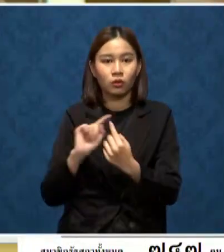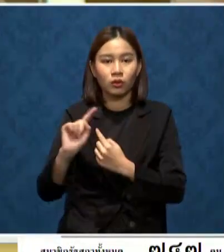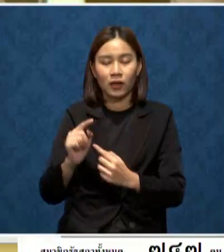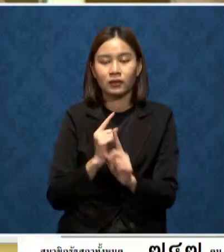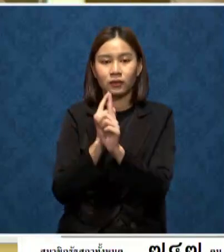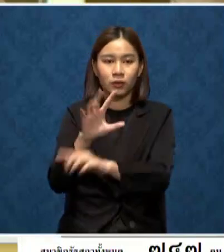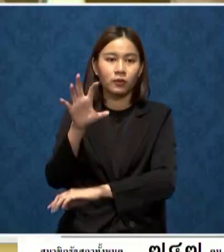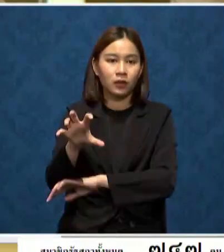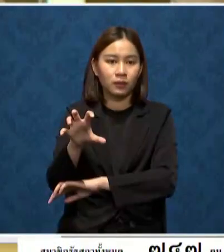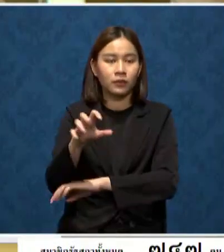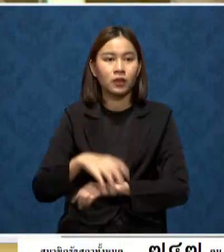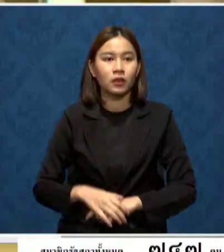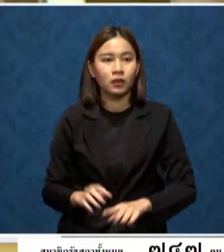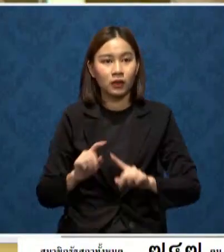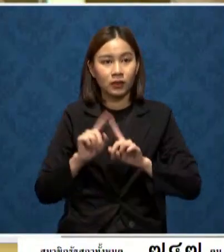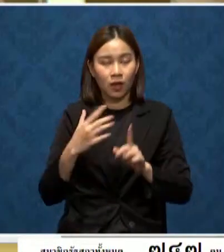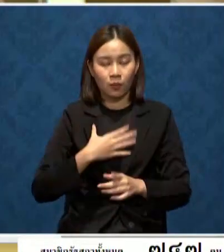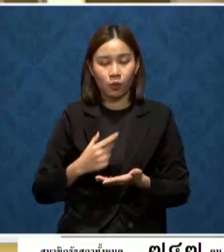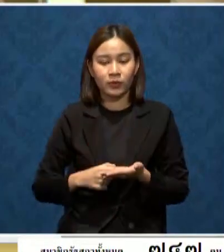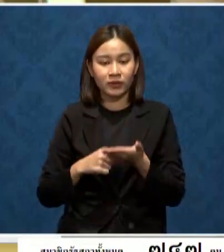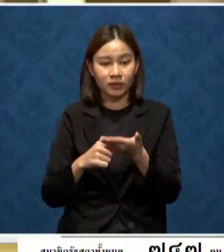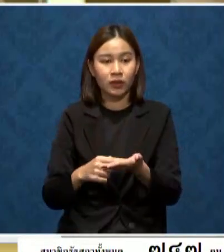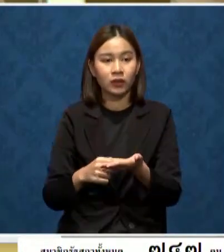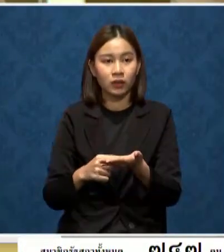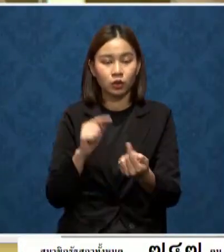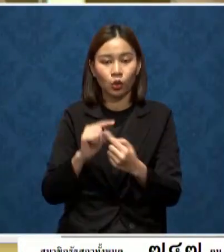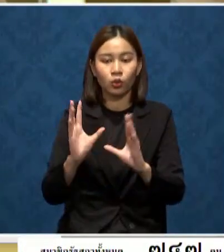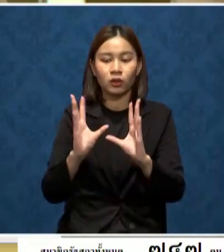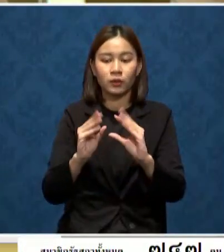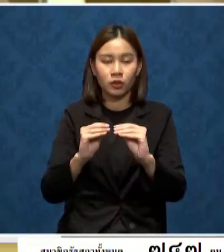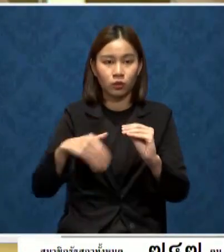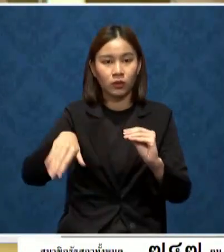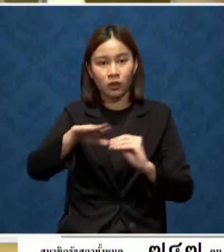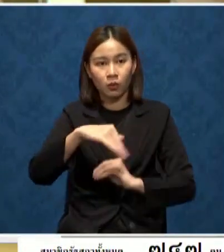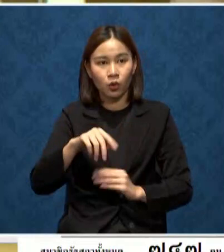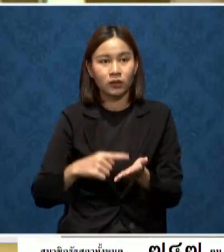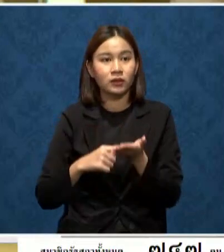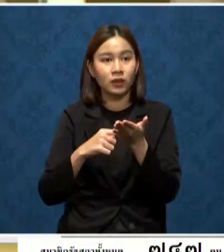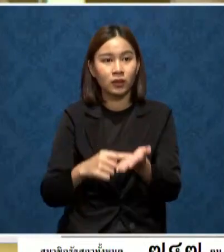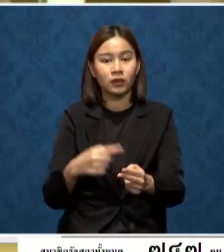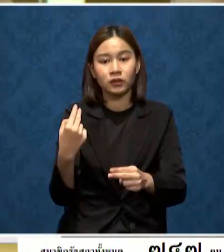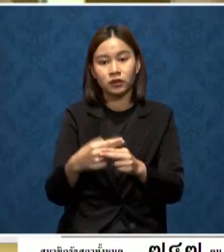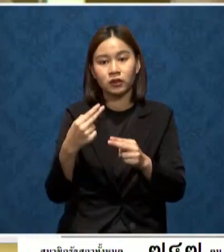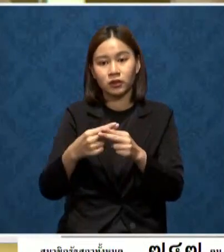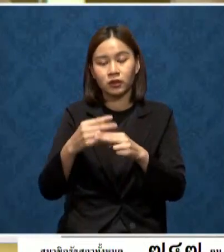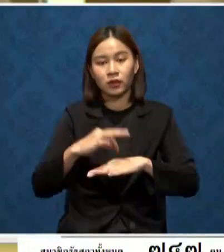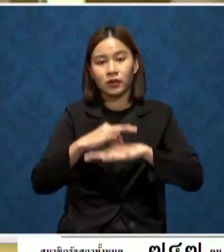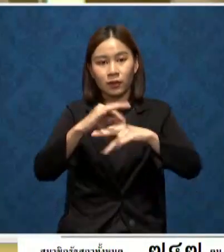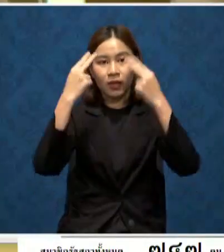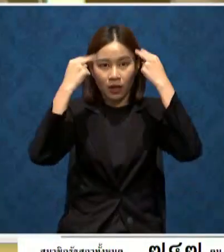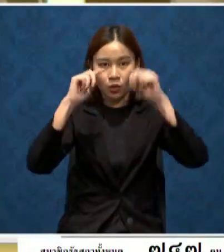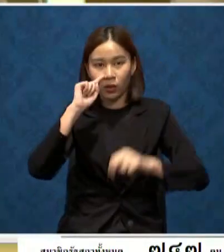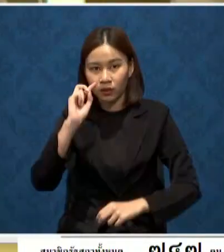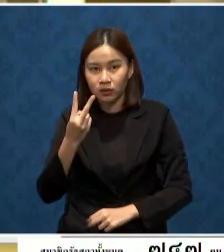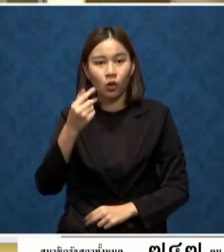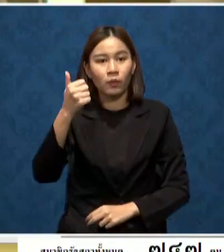บัครับแต่ในเรื่องที่ผมเสนอกับเรีนทประชุมนั้นเป็นเรื่องเสนวชื่อนายกตีซ้ำไม่ได้เพระด้วย